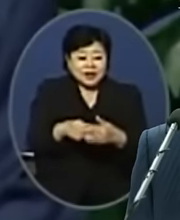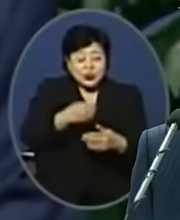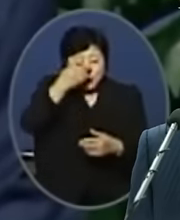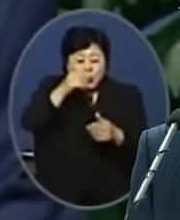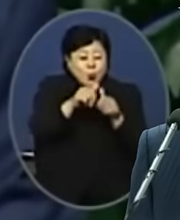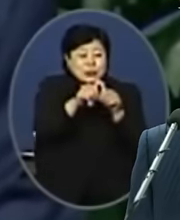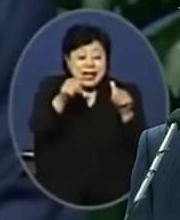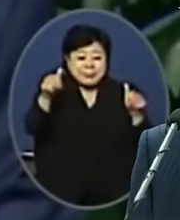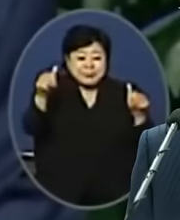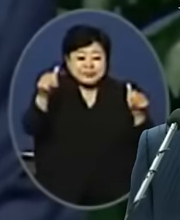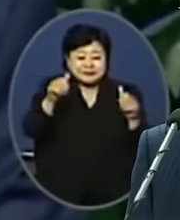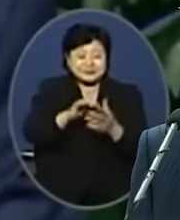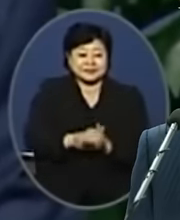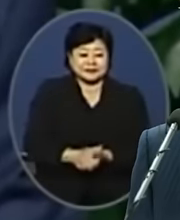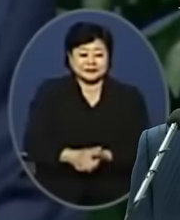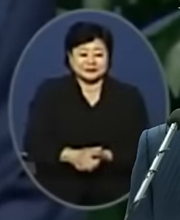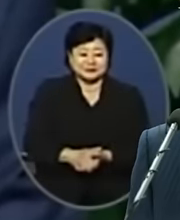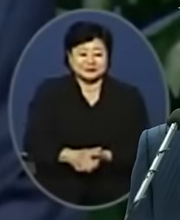요셉은